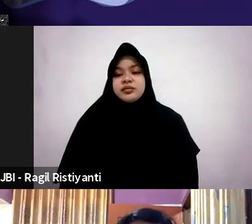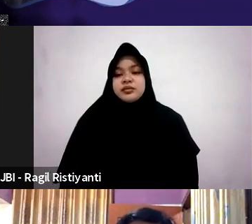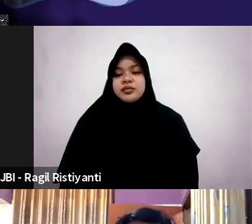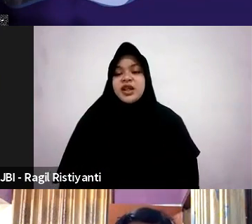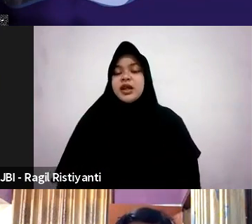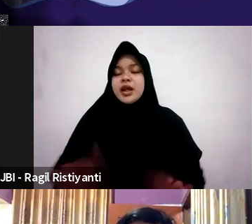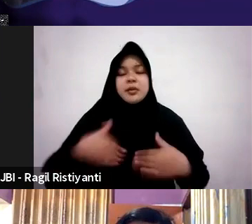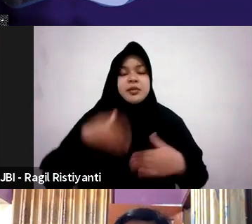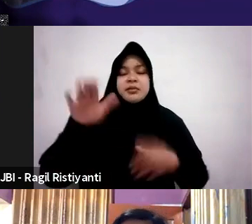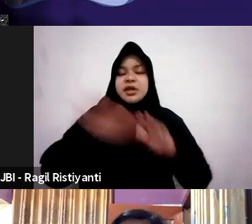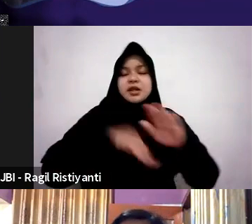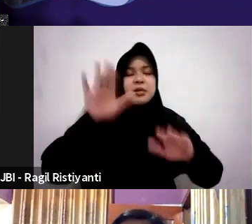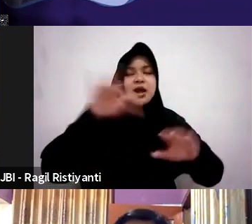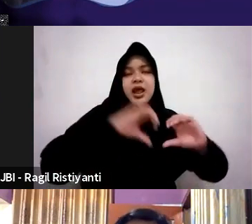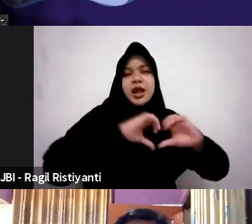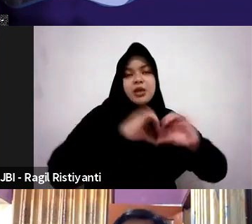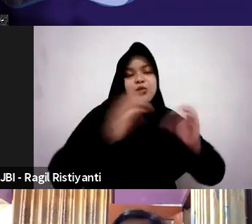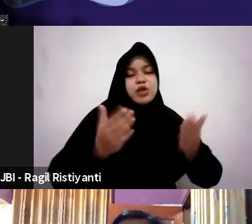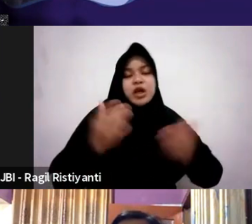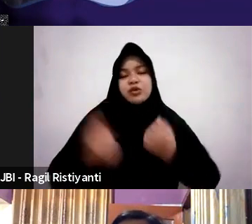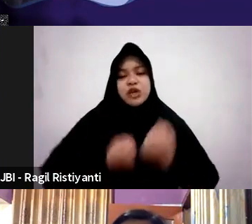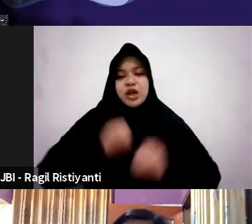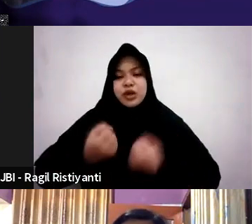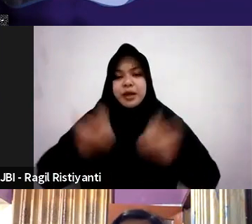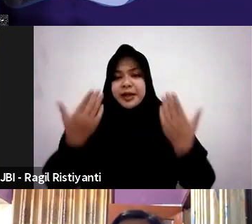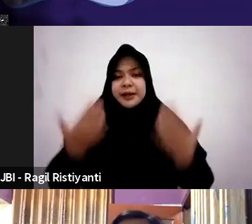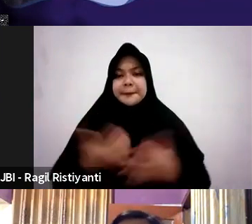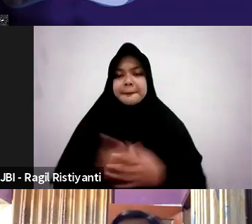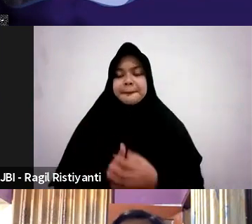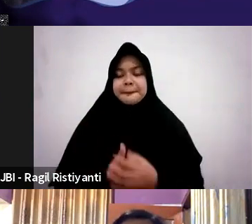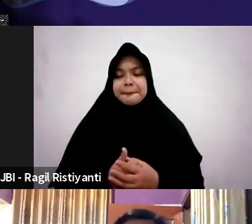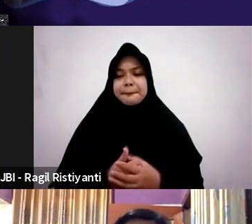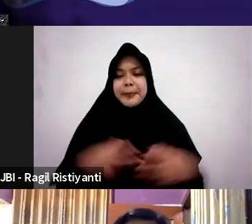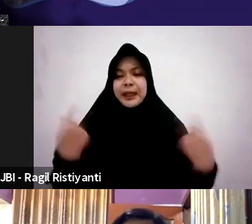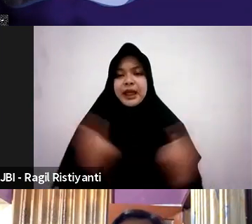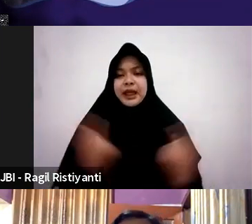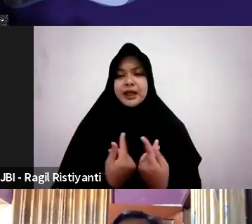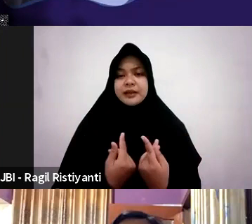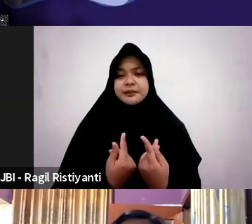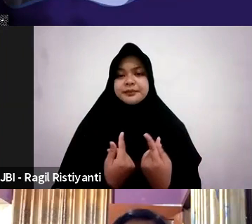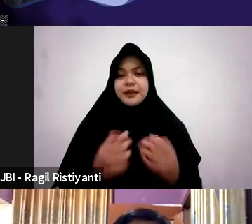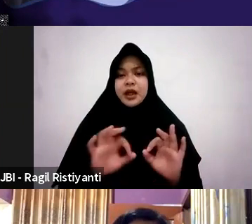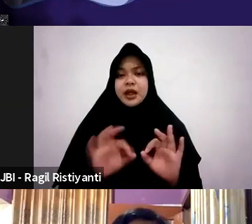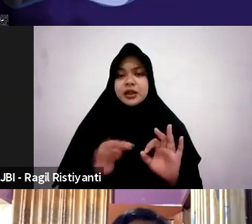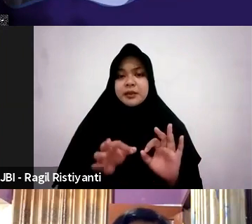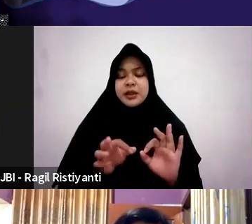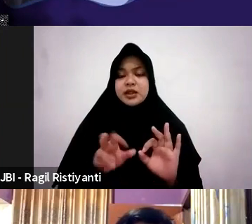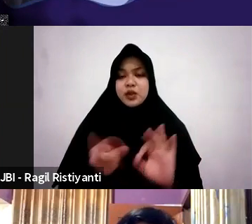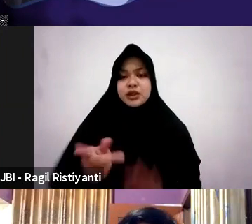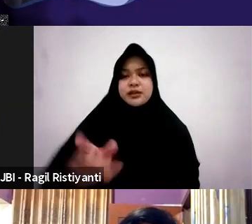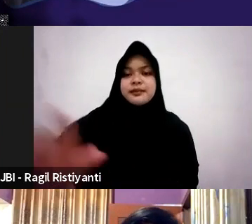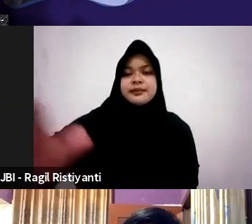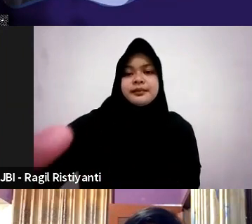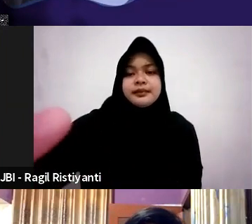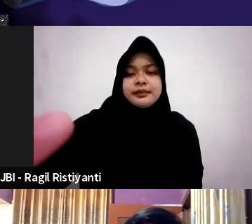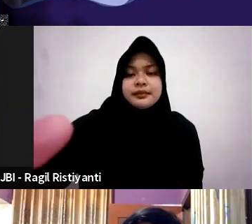paling harus dilakukan sekarang adalah Hai ah apa namanya eh kita juga Bruce mengaku kampanye terhadap pekerja